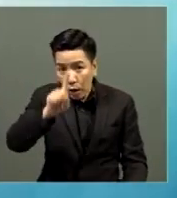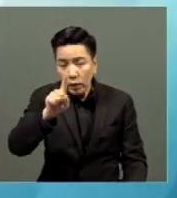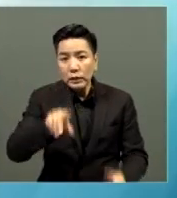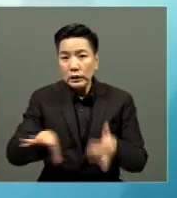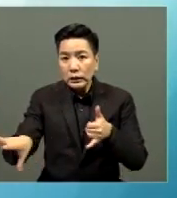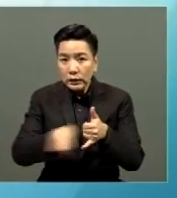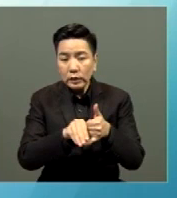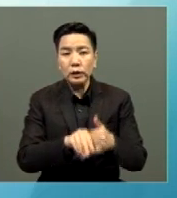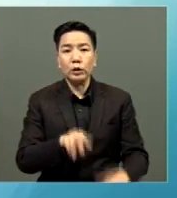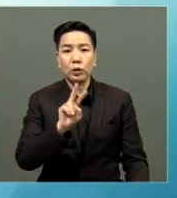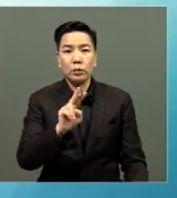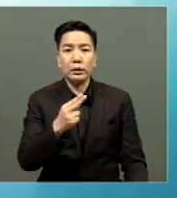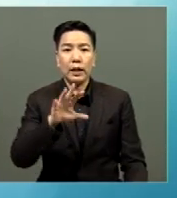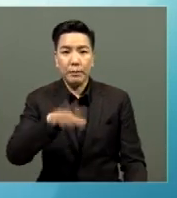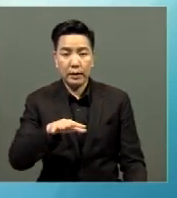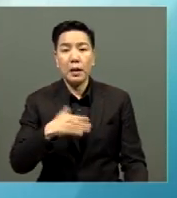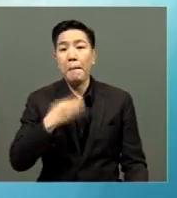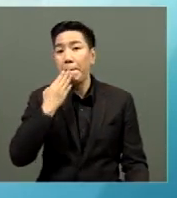อีกายังเป็นรายใหม่เหมือนยังเป็นดับหนึ่งเช่นกันนะครับต่อวันนะครับก็คือ25,000